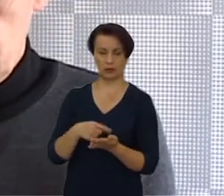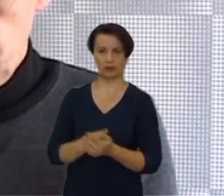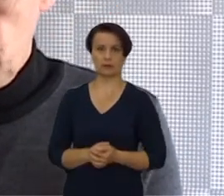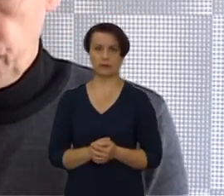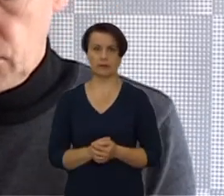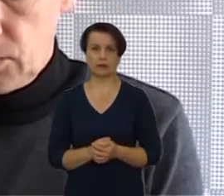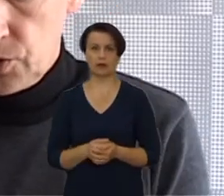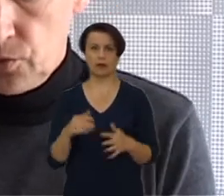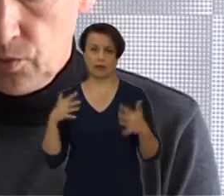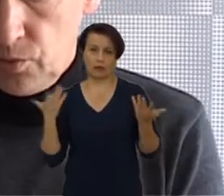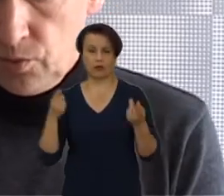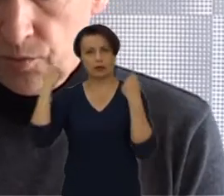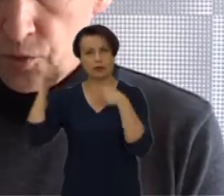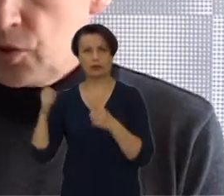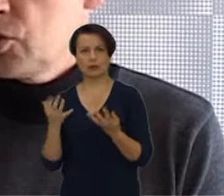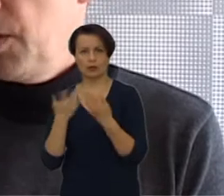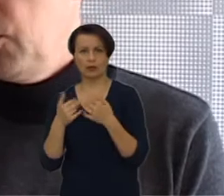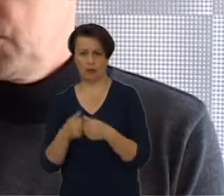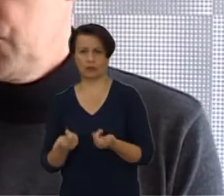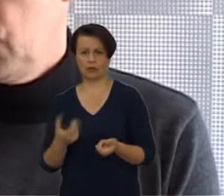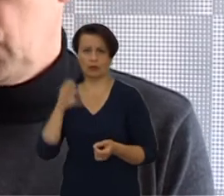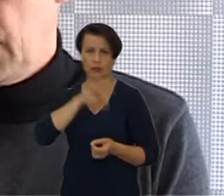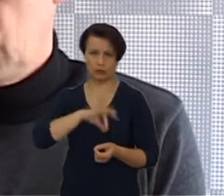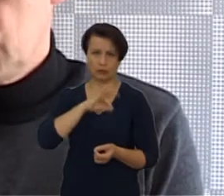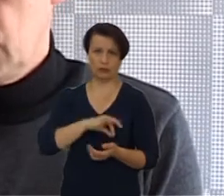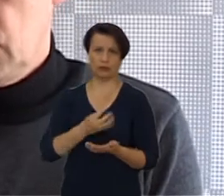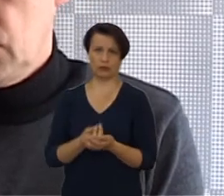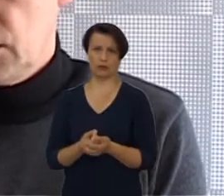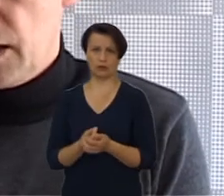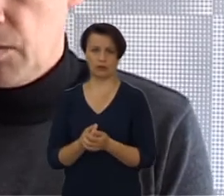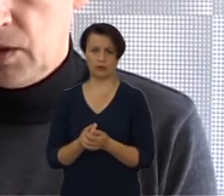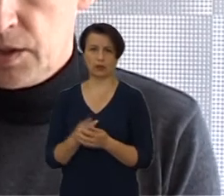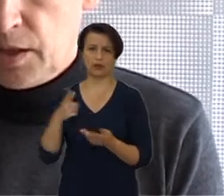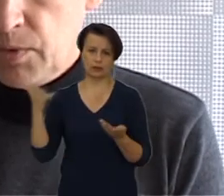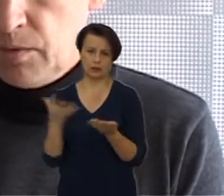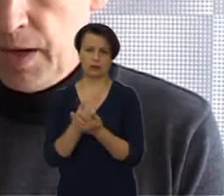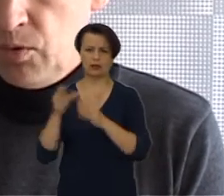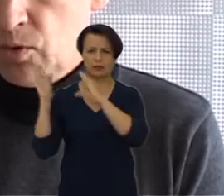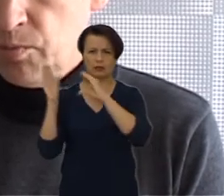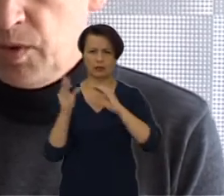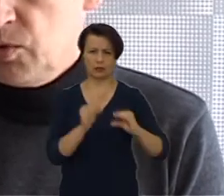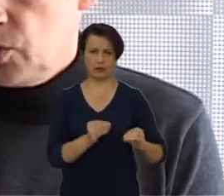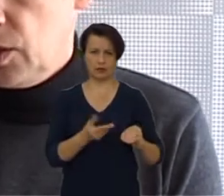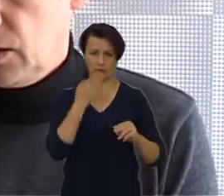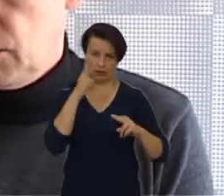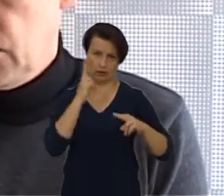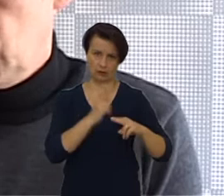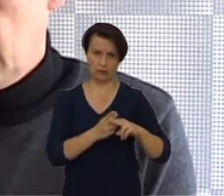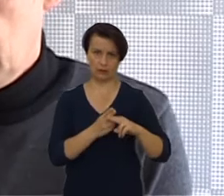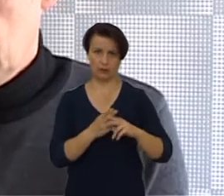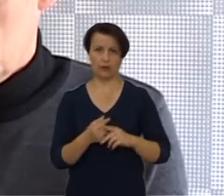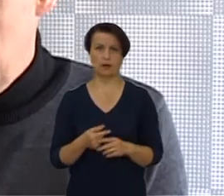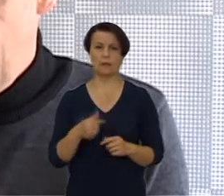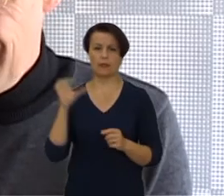panaikintas, tačiau visus kitos priemonės iš tikrųjų yra taikomas ir siekiama be abejo minimizuoti, kiek tai